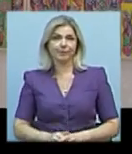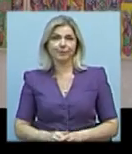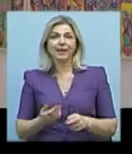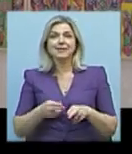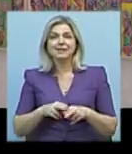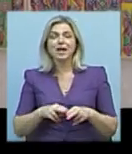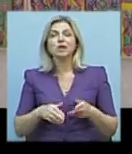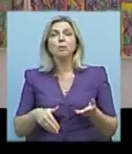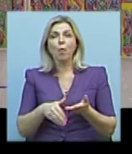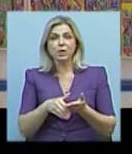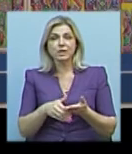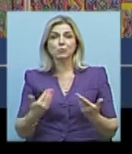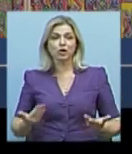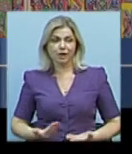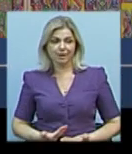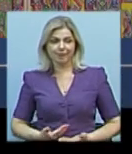життя.